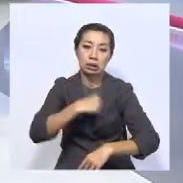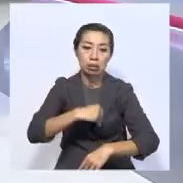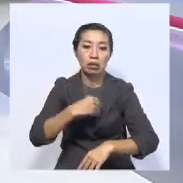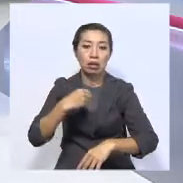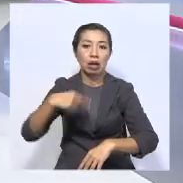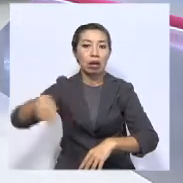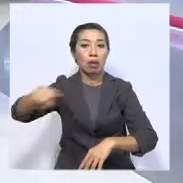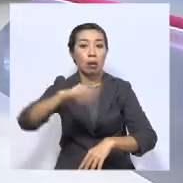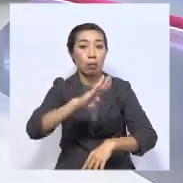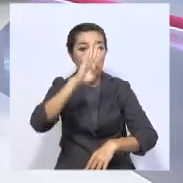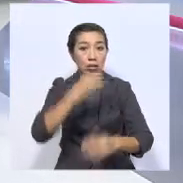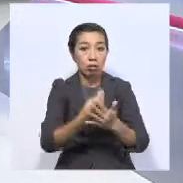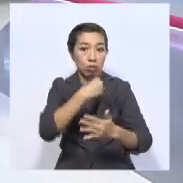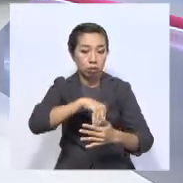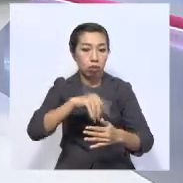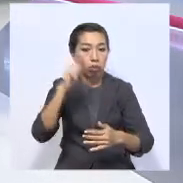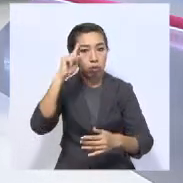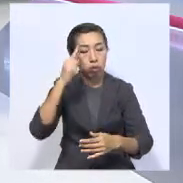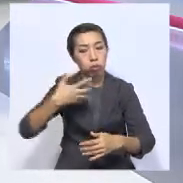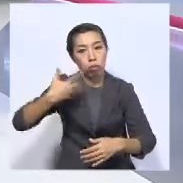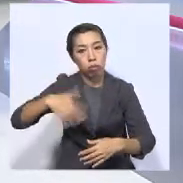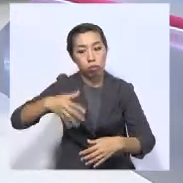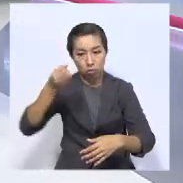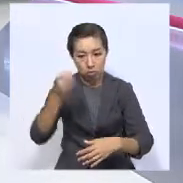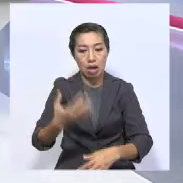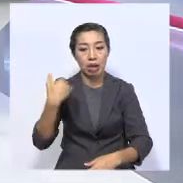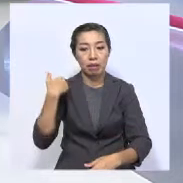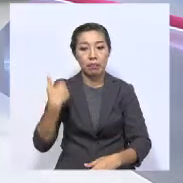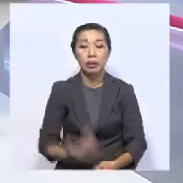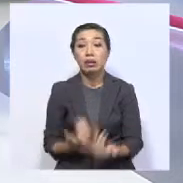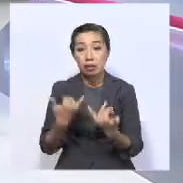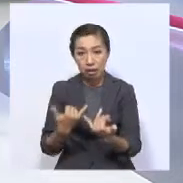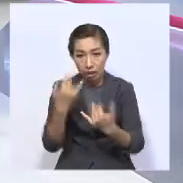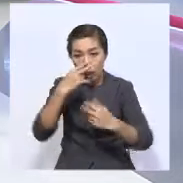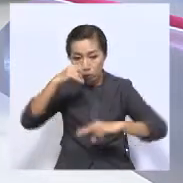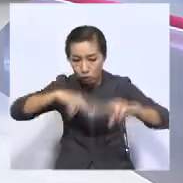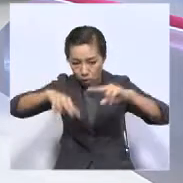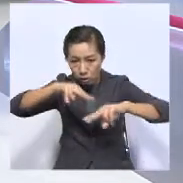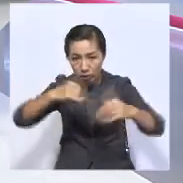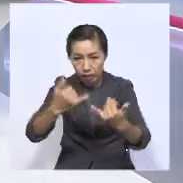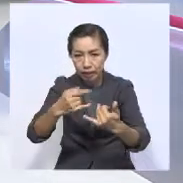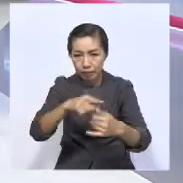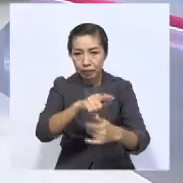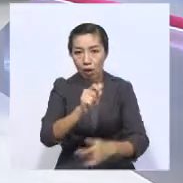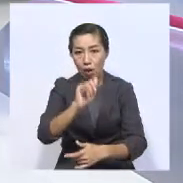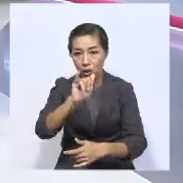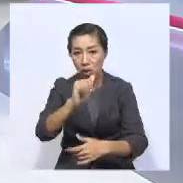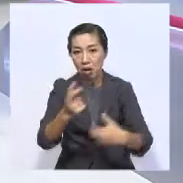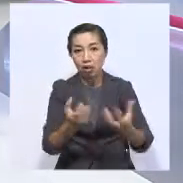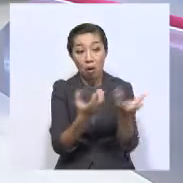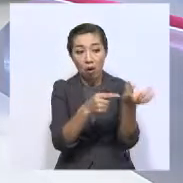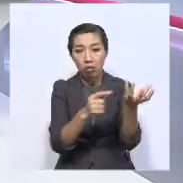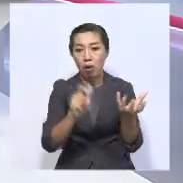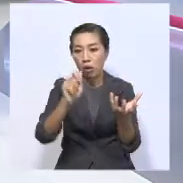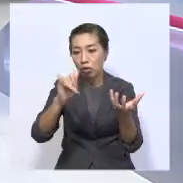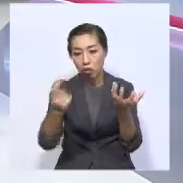รที่เจ้าของบริษัทของสินค้าได้ไปนี่ก็มหาศาลเลยทีเดียว ซึ่งตอนนี้เขาตรวจสอบอยู่นะครับแน่นอนว่าผิดอย.ไม่มีอย.ใ